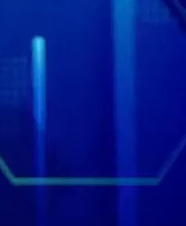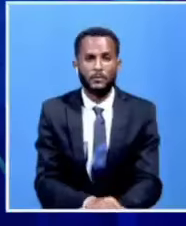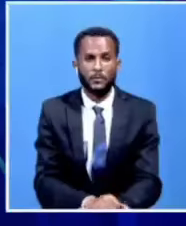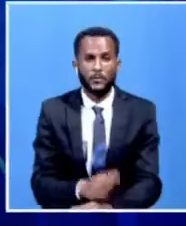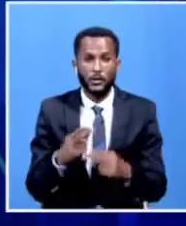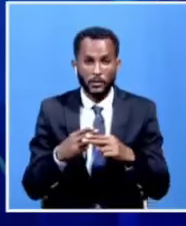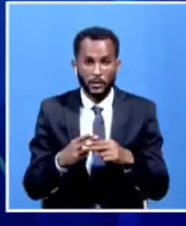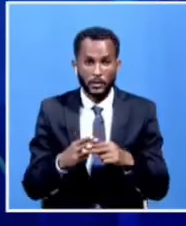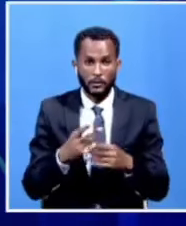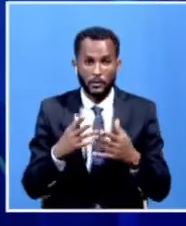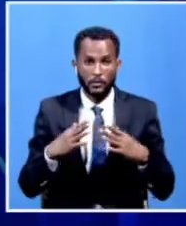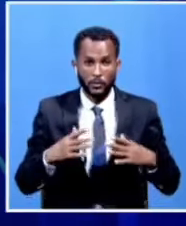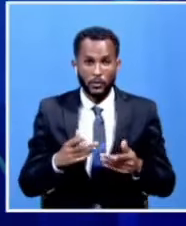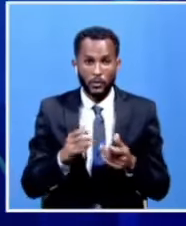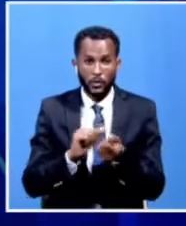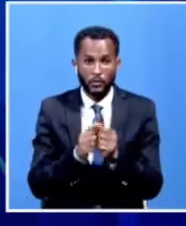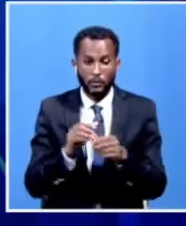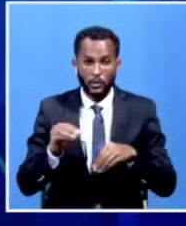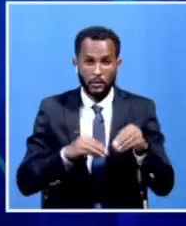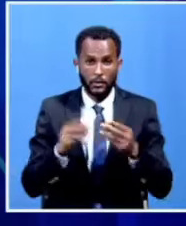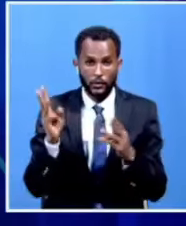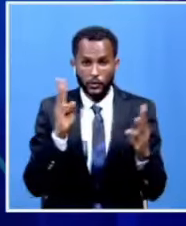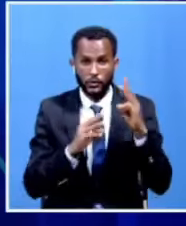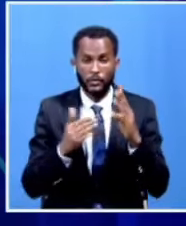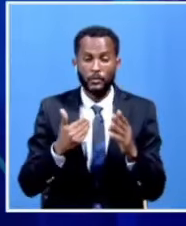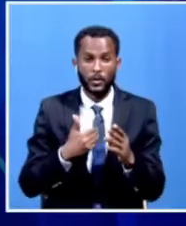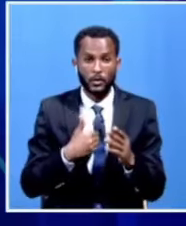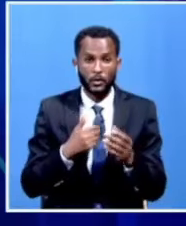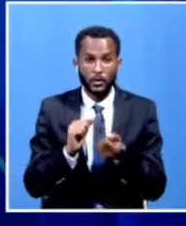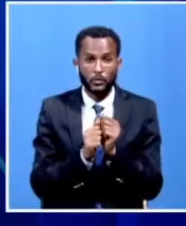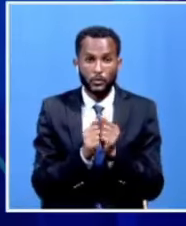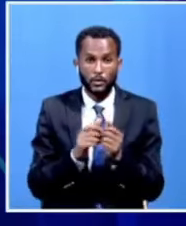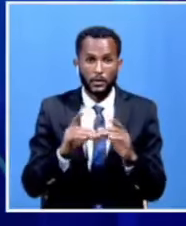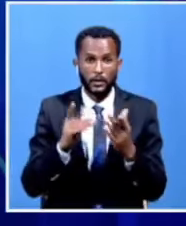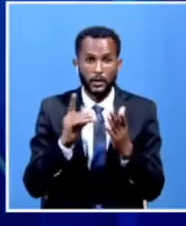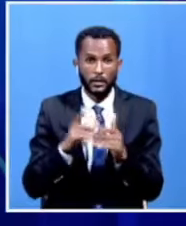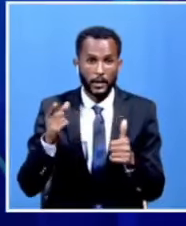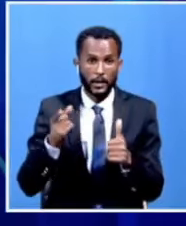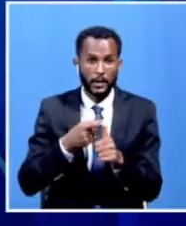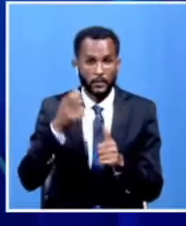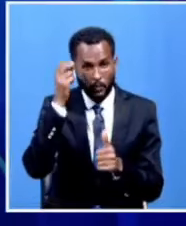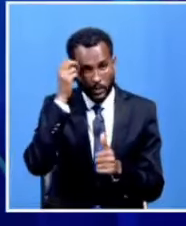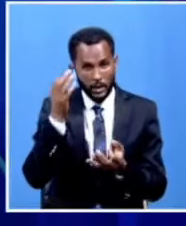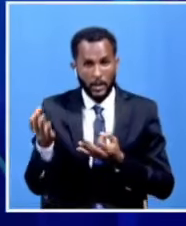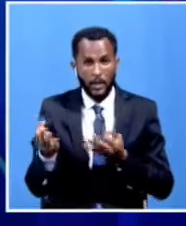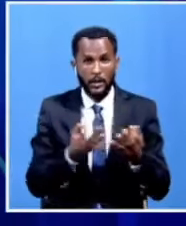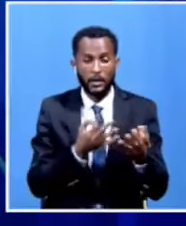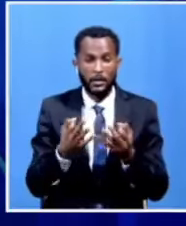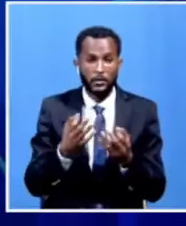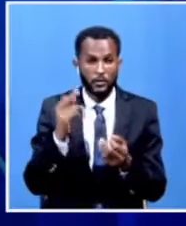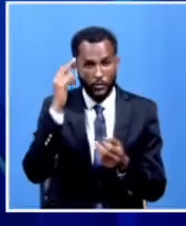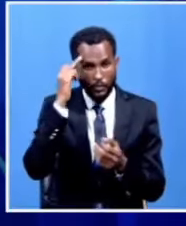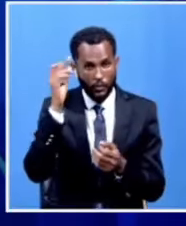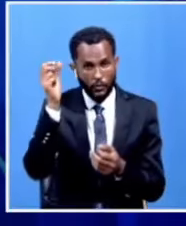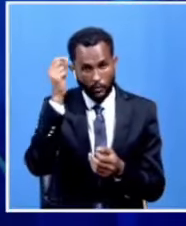በሰንካ ሐጽራት መዝውቱሪ ስፍራ ስፖርት ንምንቅስቃሴ ጽጋው መከም ዘለው ስፖርተኛታት ክፍለ ከተማ ቀደማ የውያነ ገሊጾም ሕልፍ